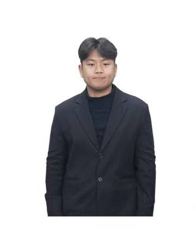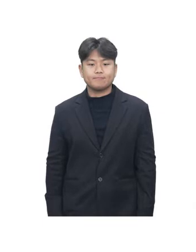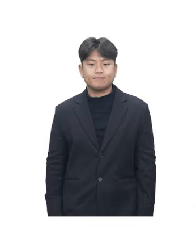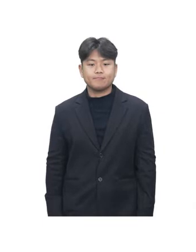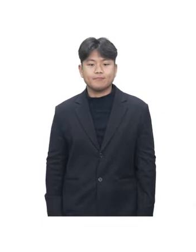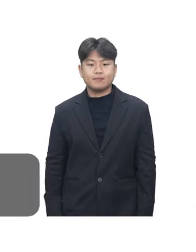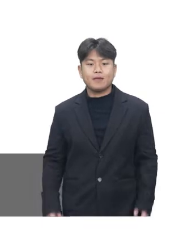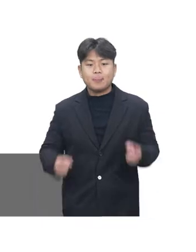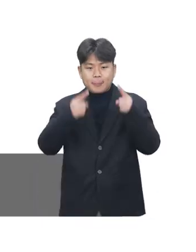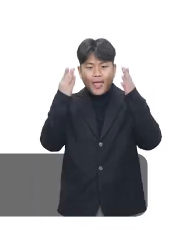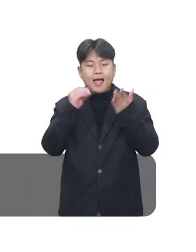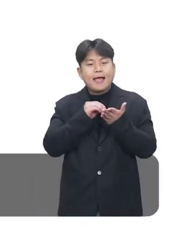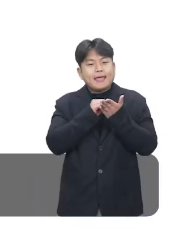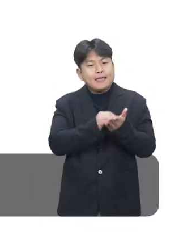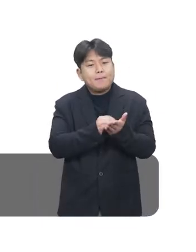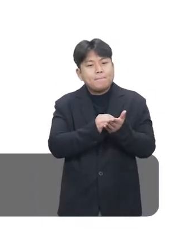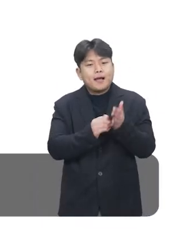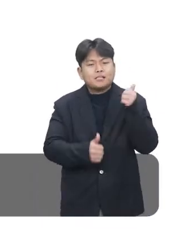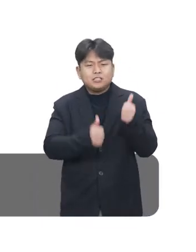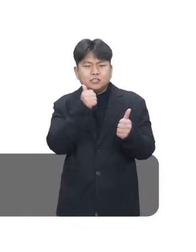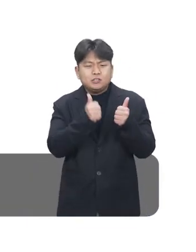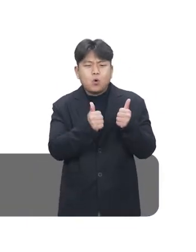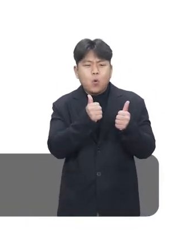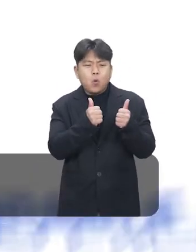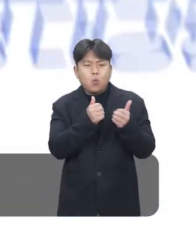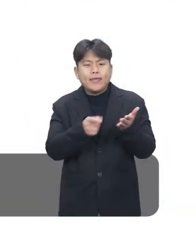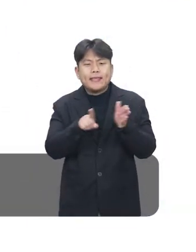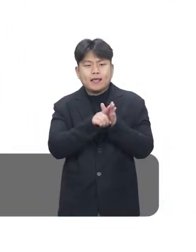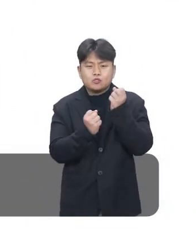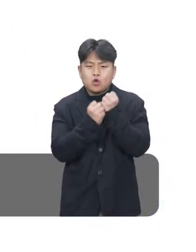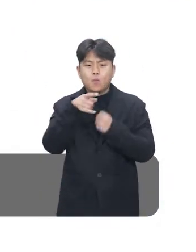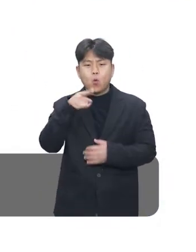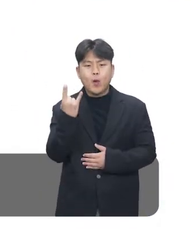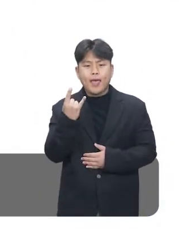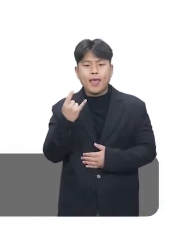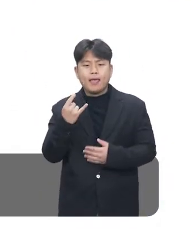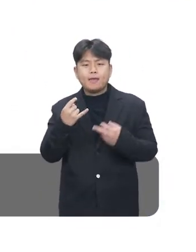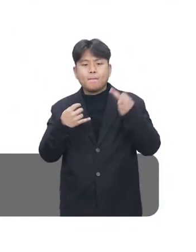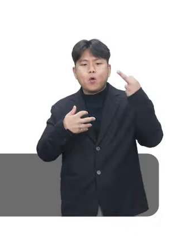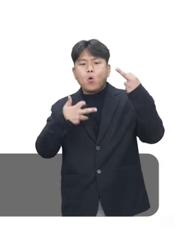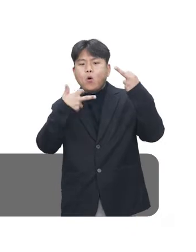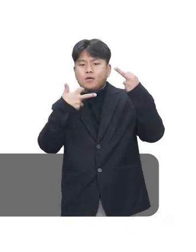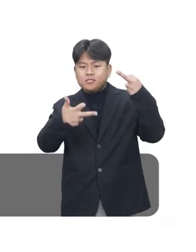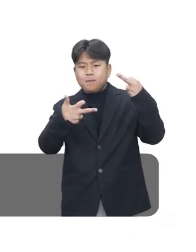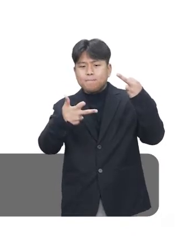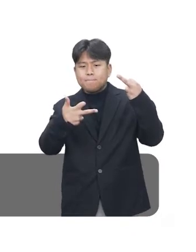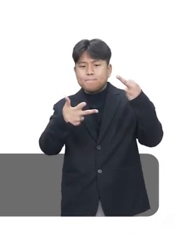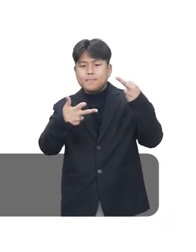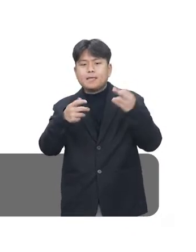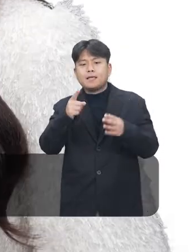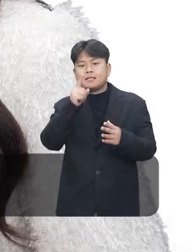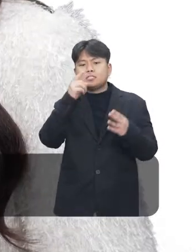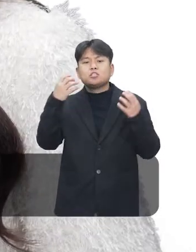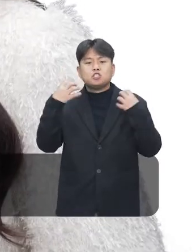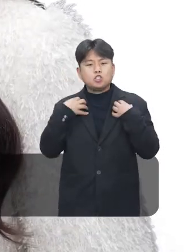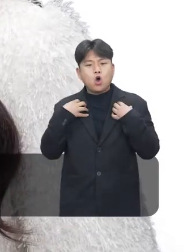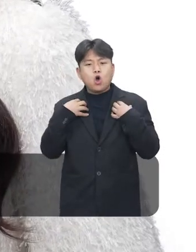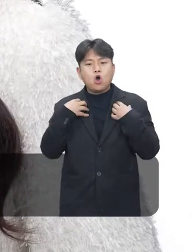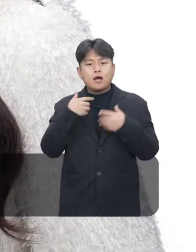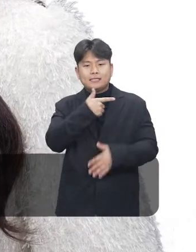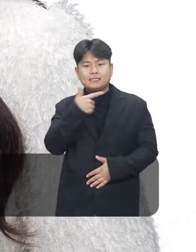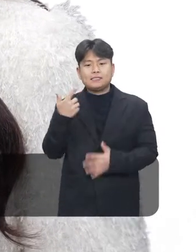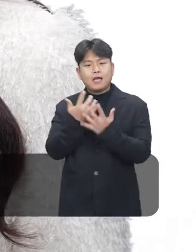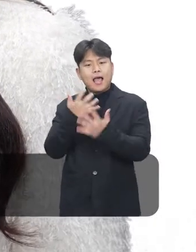대입 수험생을 위한 2023 입시설명회가 12월 17일 시청 대강당에서 개최됩니다. 1대1